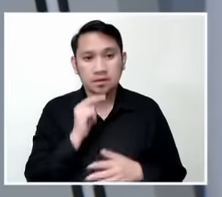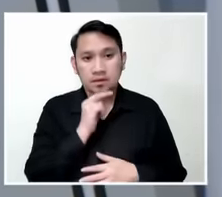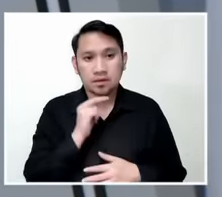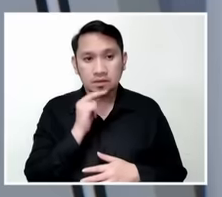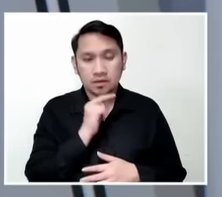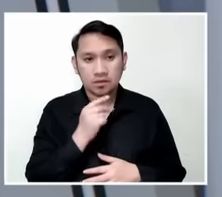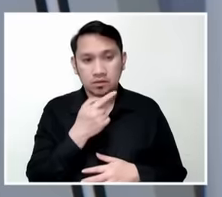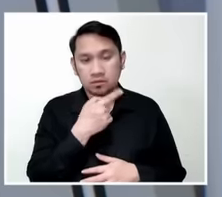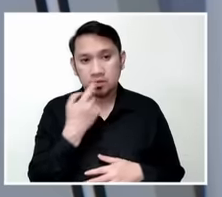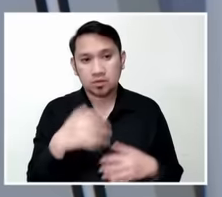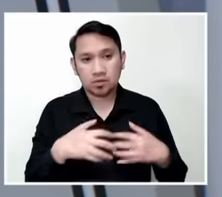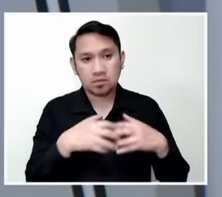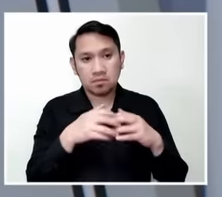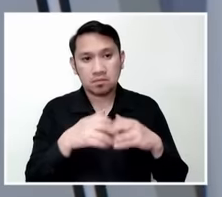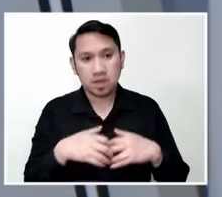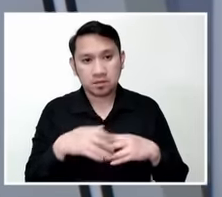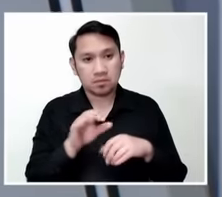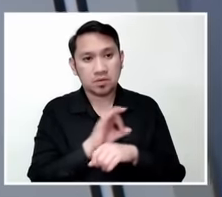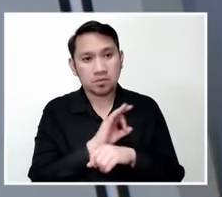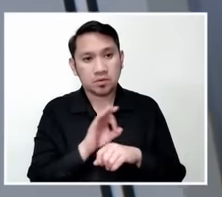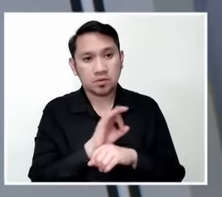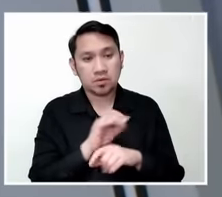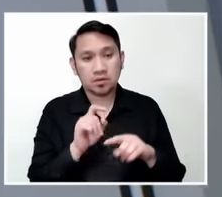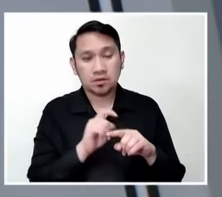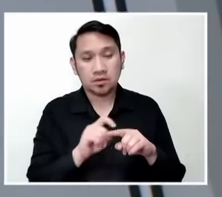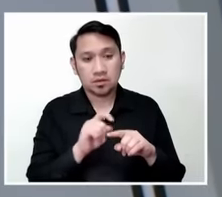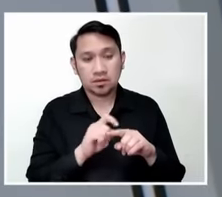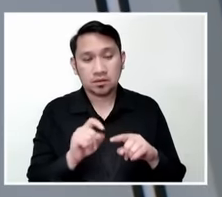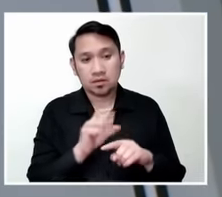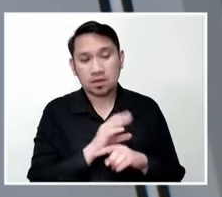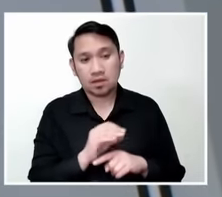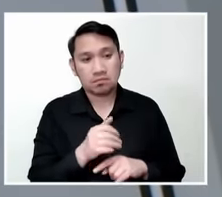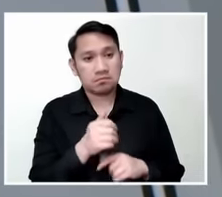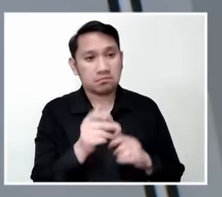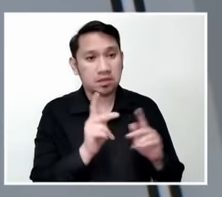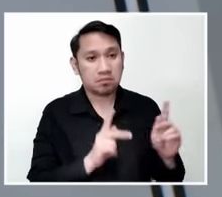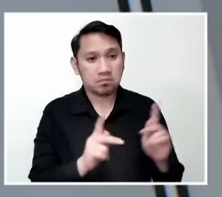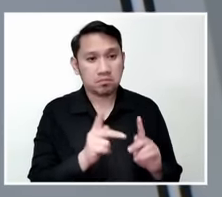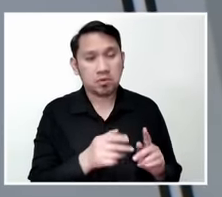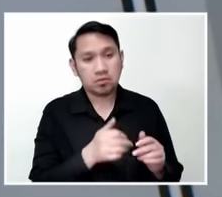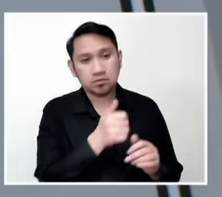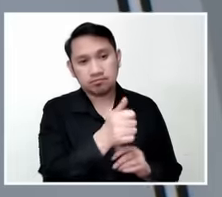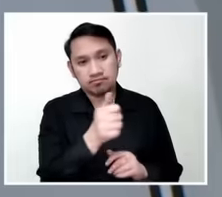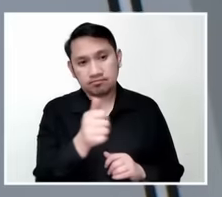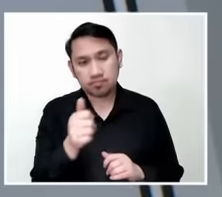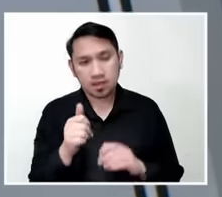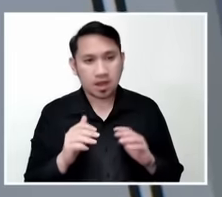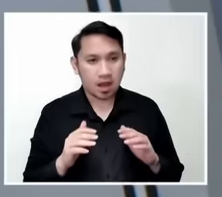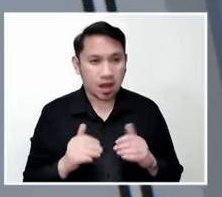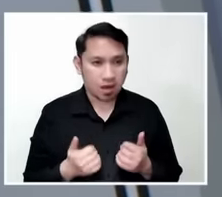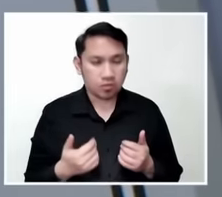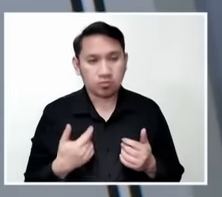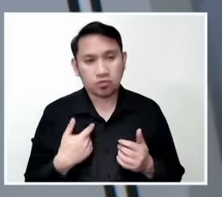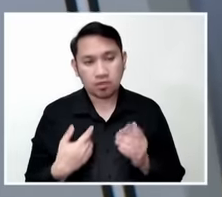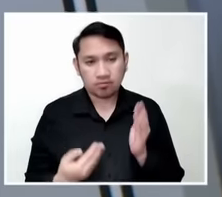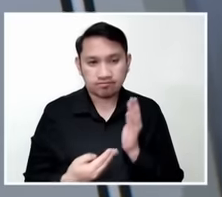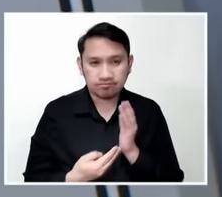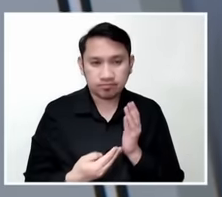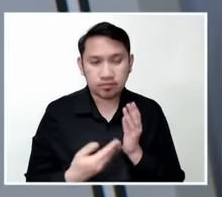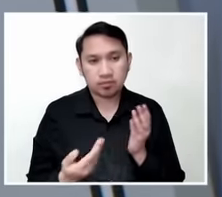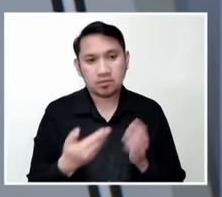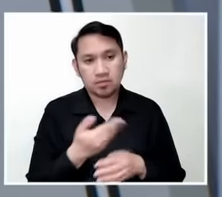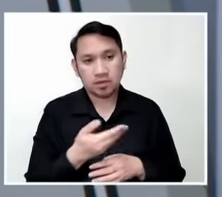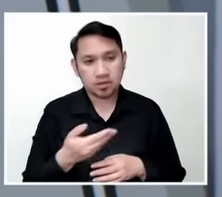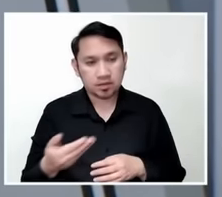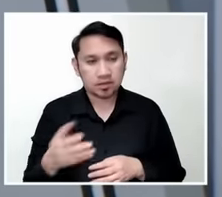sa Panay Grid. Kaya po naman kanya-kanyang diskarte ang mga apektadong residente para makapag-charge ng mga gadget